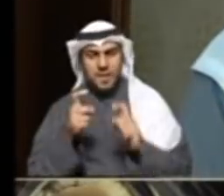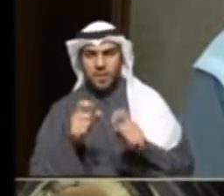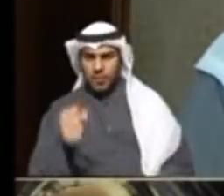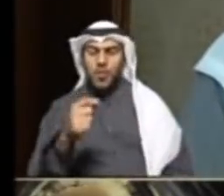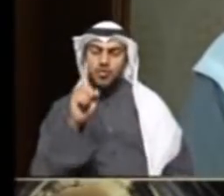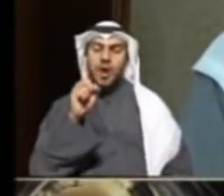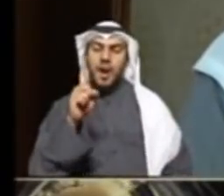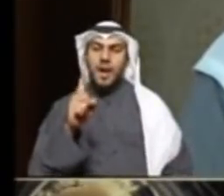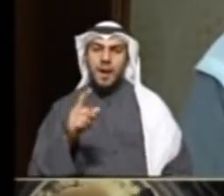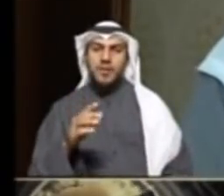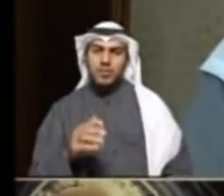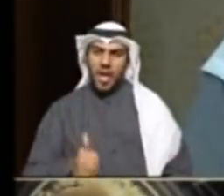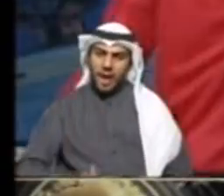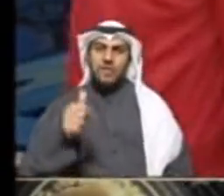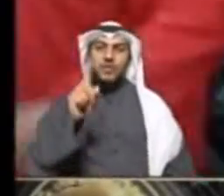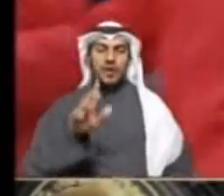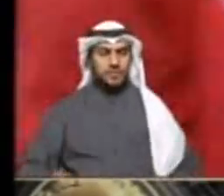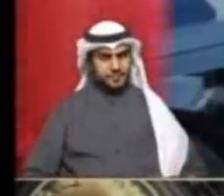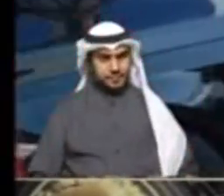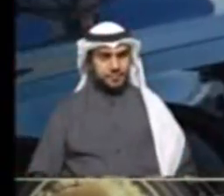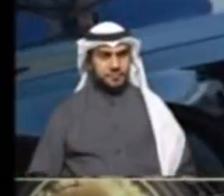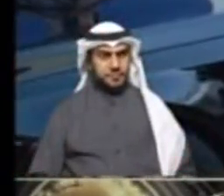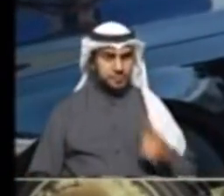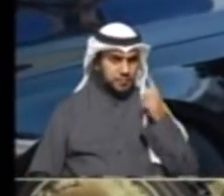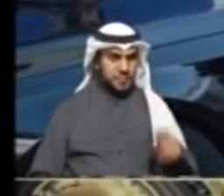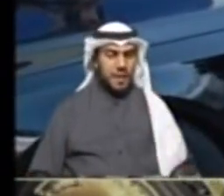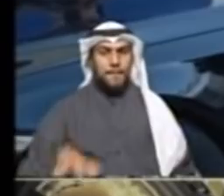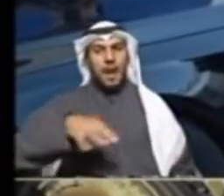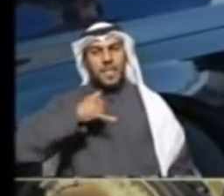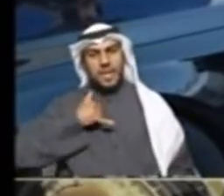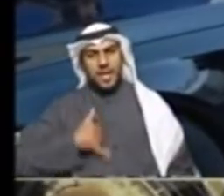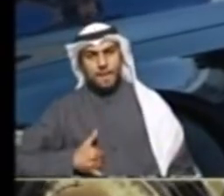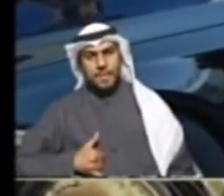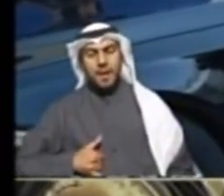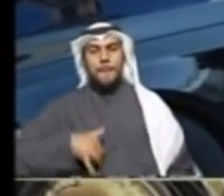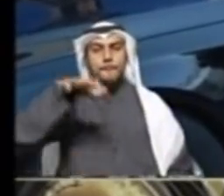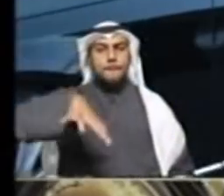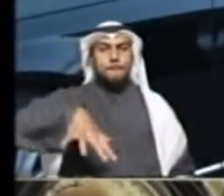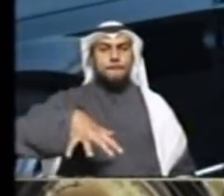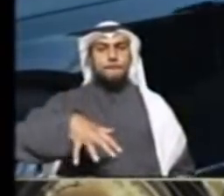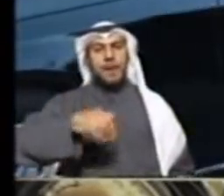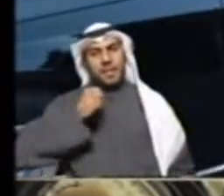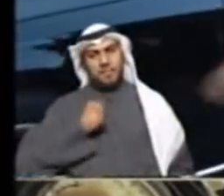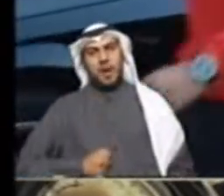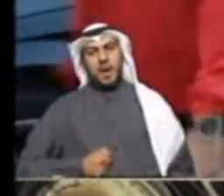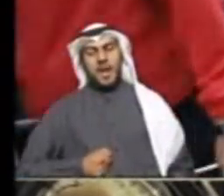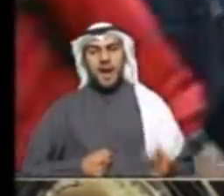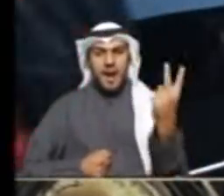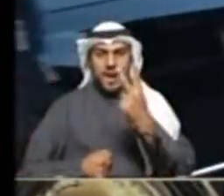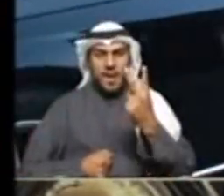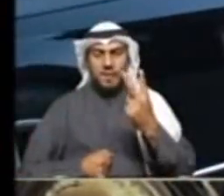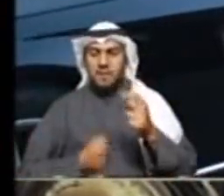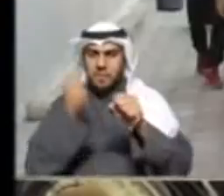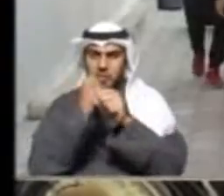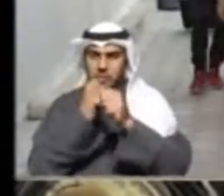الله، ونقدم الافضل ان شاء الله. المنتخب اليمني والمنتخب البحريني لكرة القدم أتموا استعداداتهم